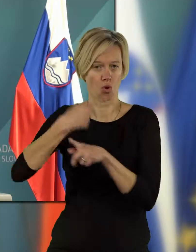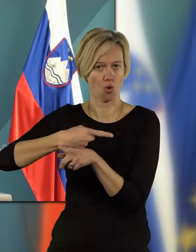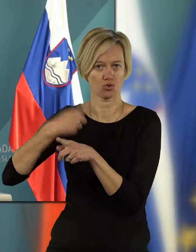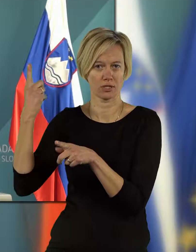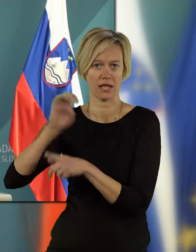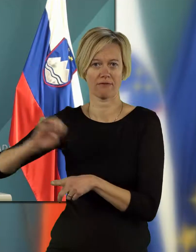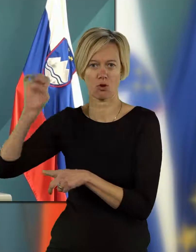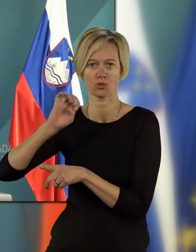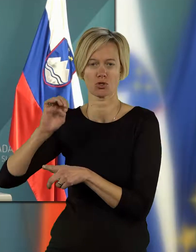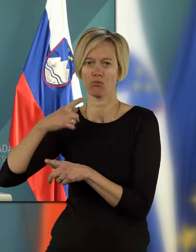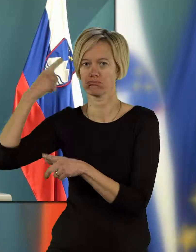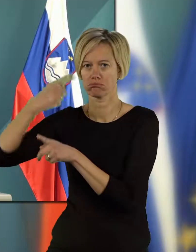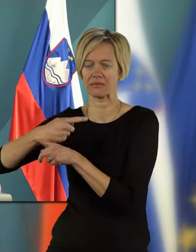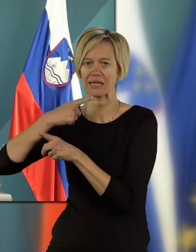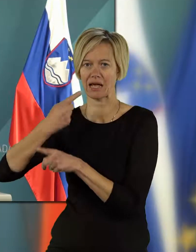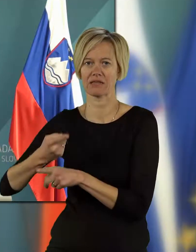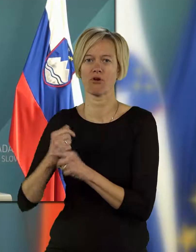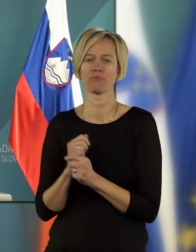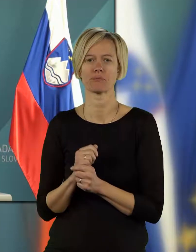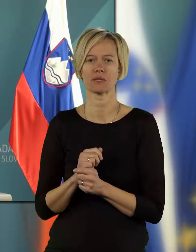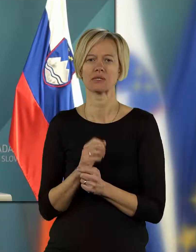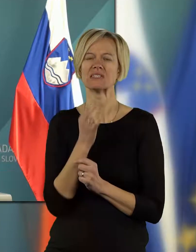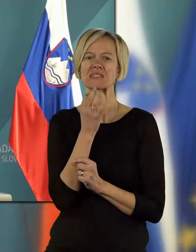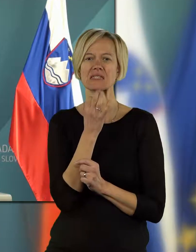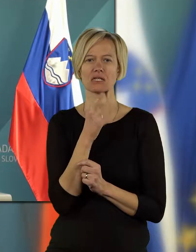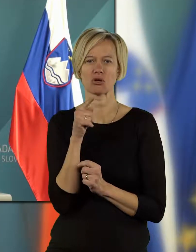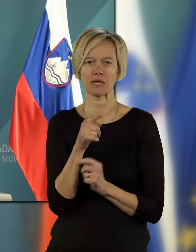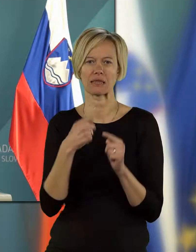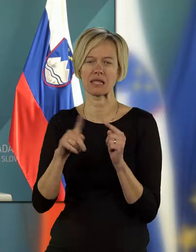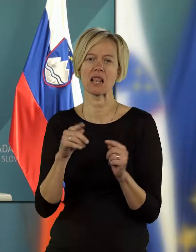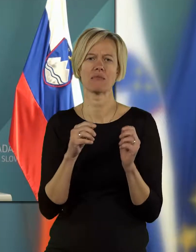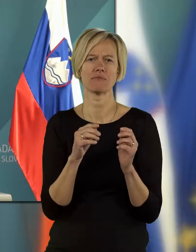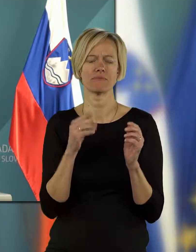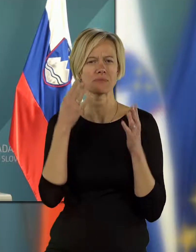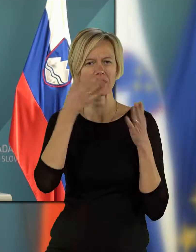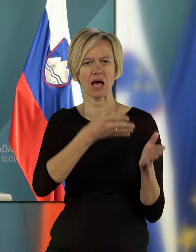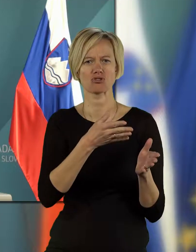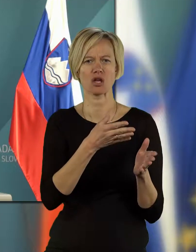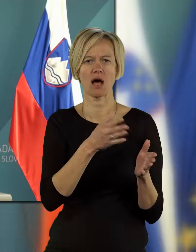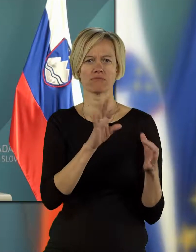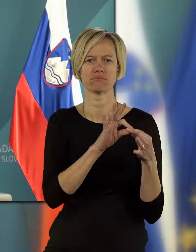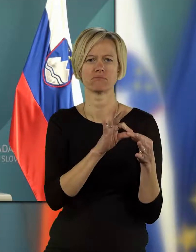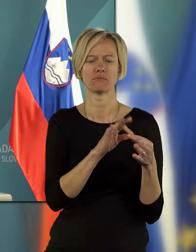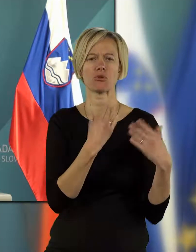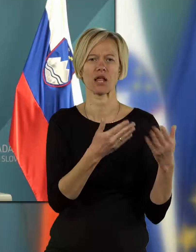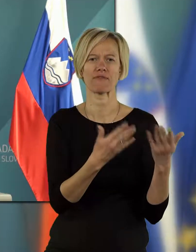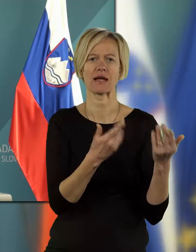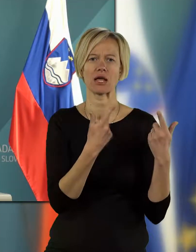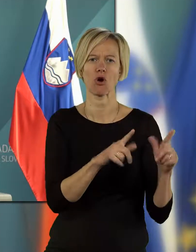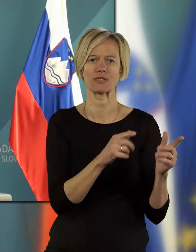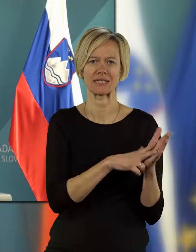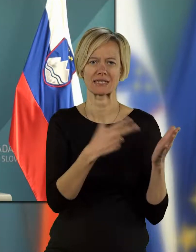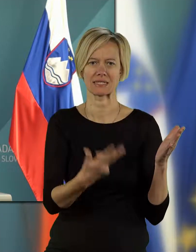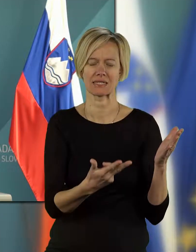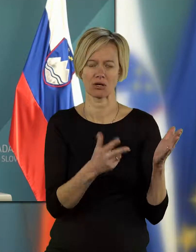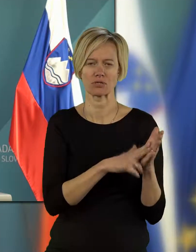z Evropsko direktivo. Striktno se ta del nanaša zgolj na podeljevanje koncesij in ne